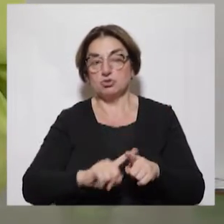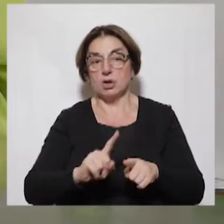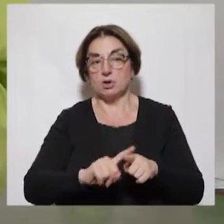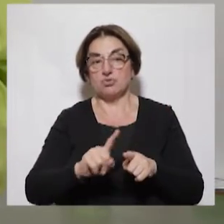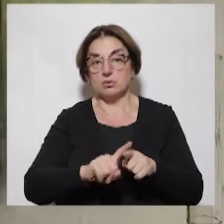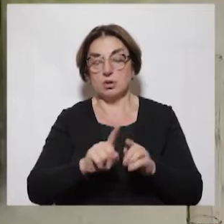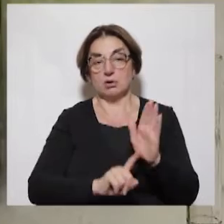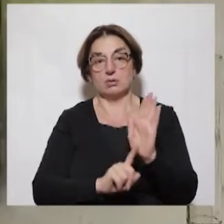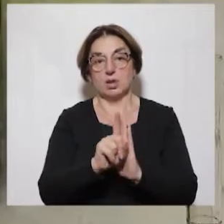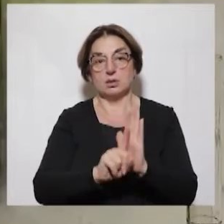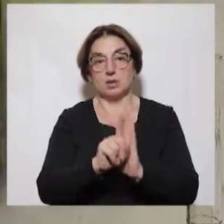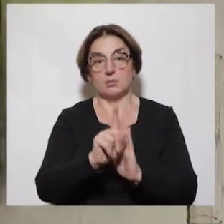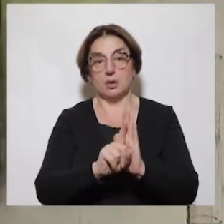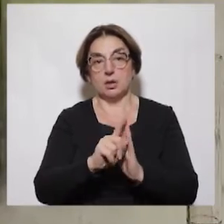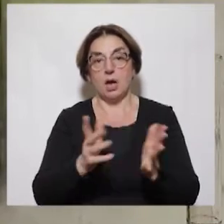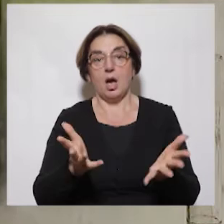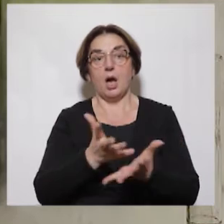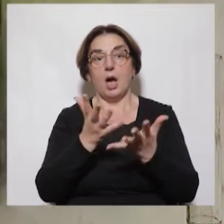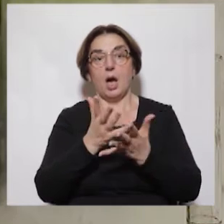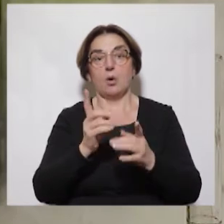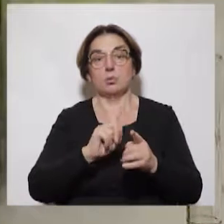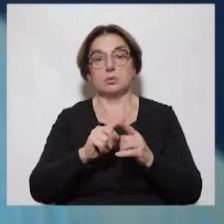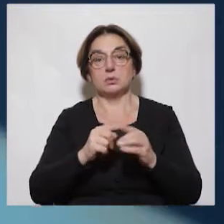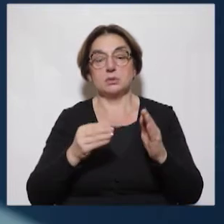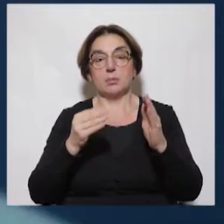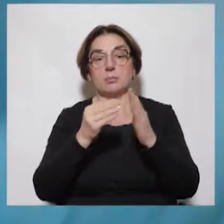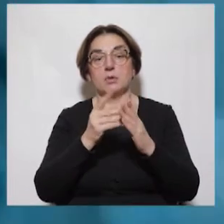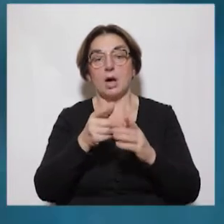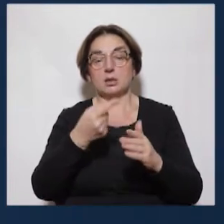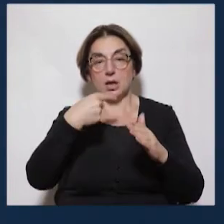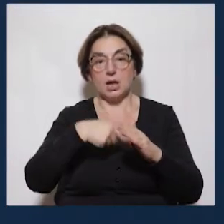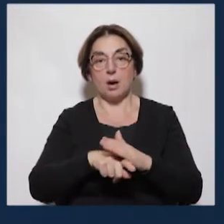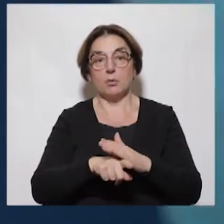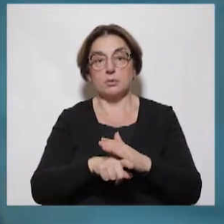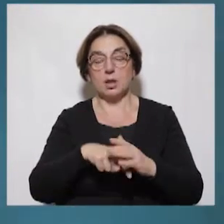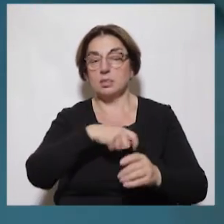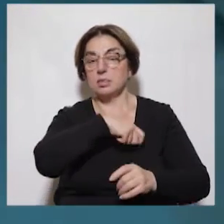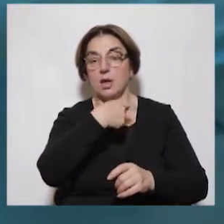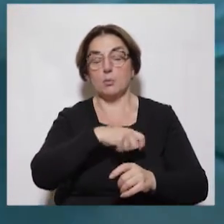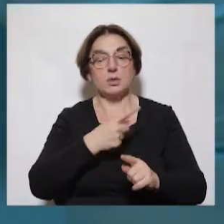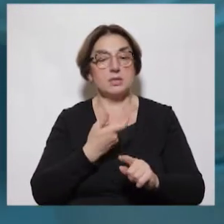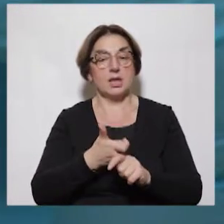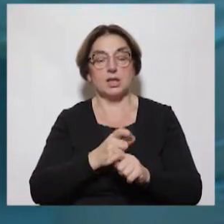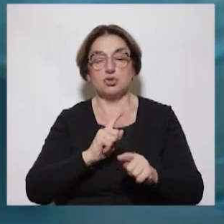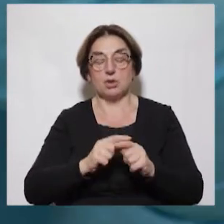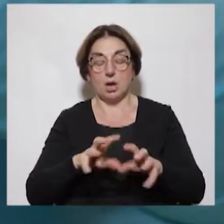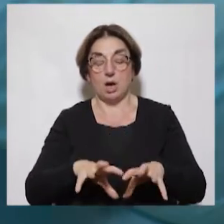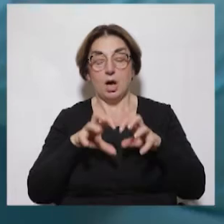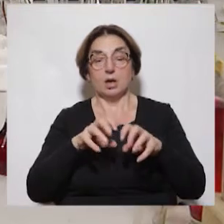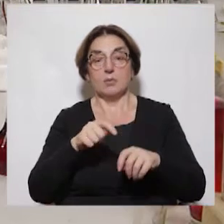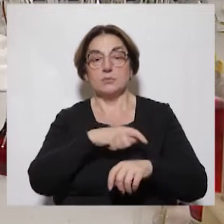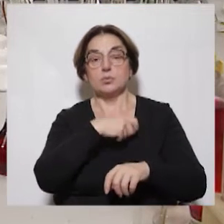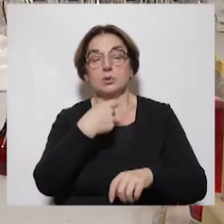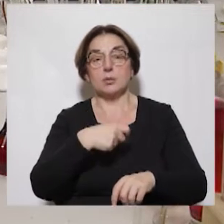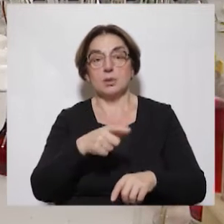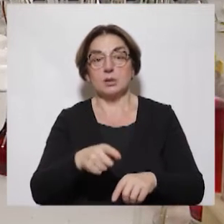ინტენსიურად წარიმართება, ეს აირი უფრო სწრაფად მიწვდება თერმომეტრს და აქედან გამომდინარე თერმომეტრი ძალიან სწრაფად აღიქვავს ტემპერატურას.